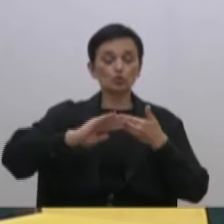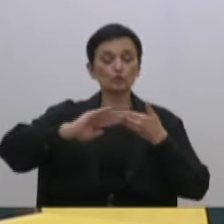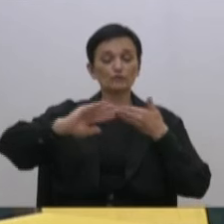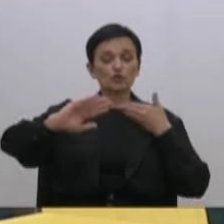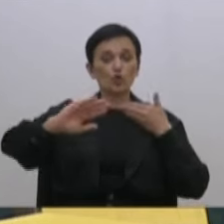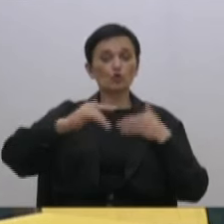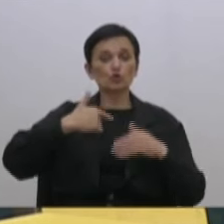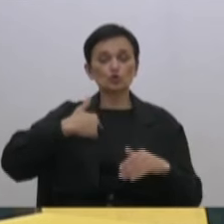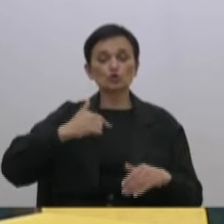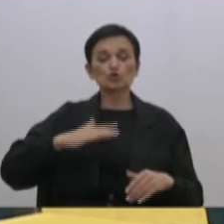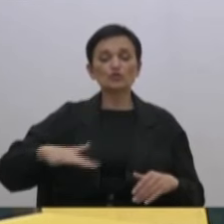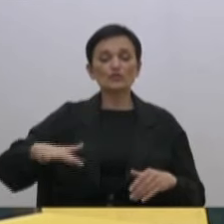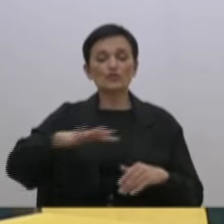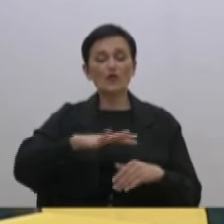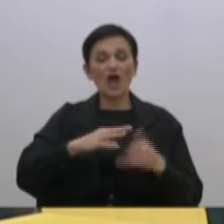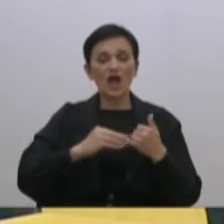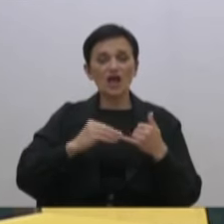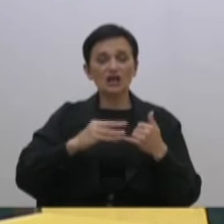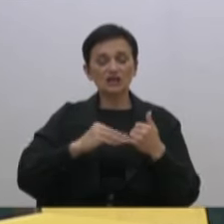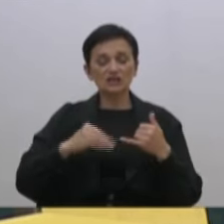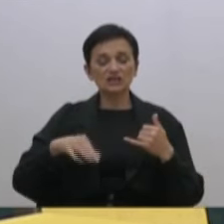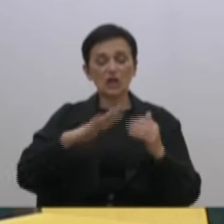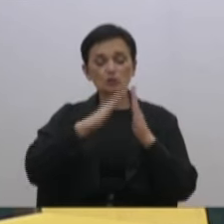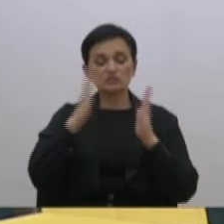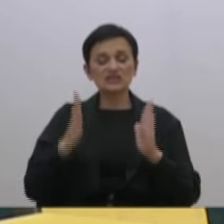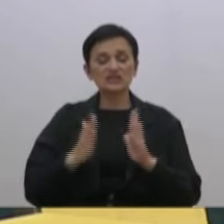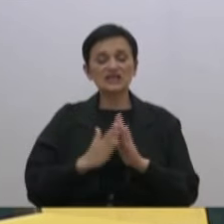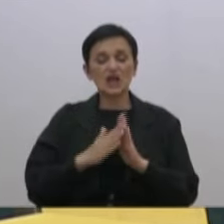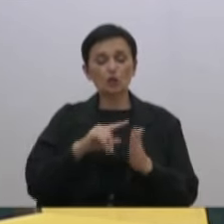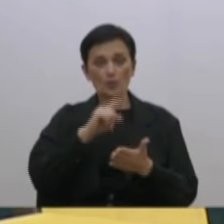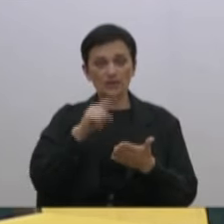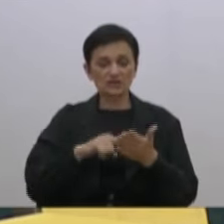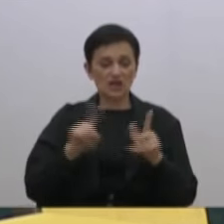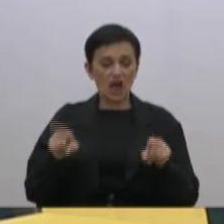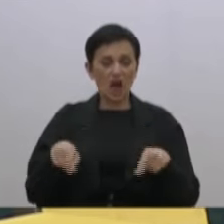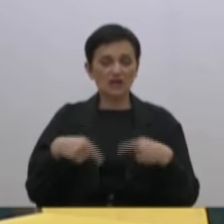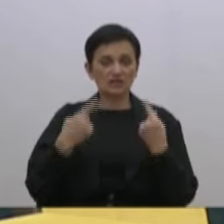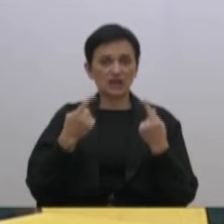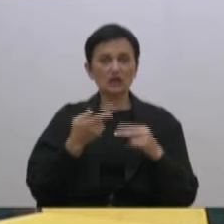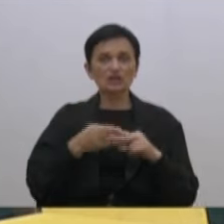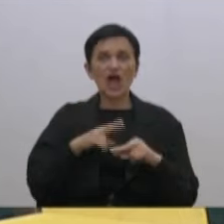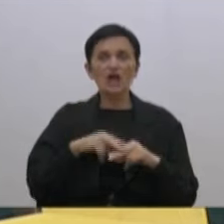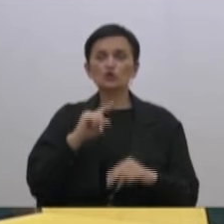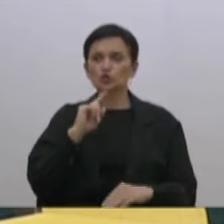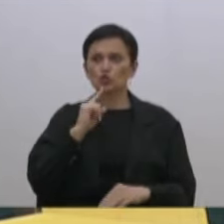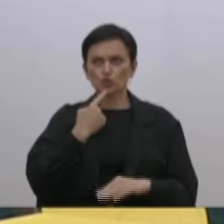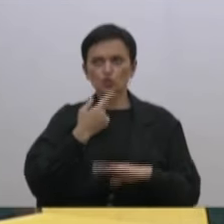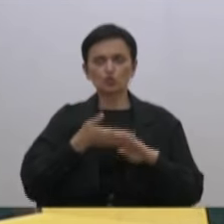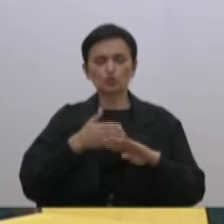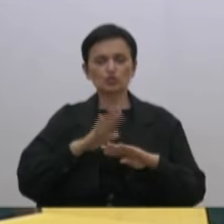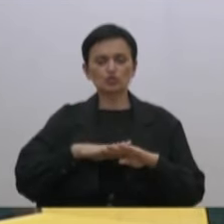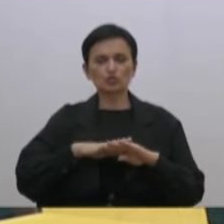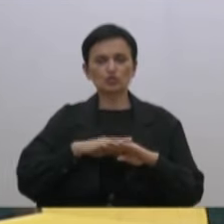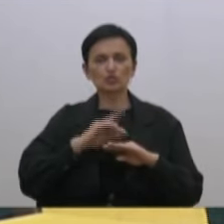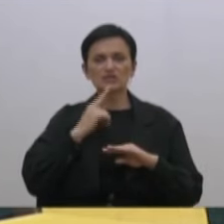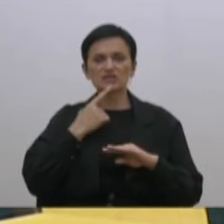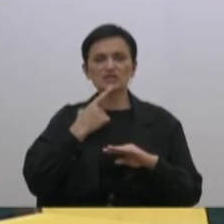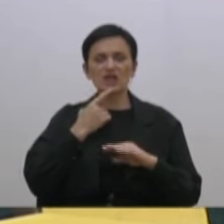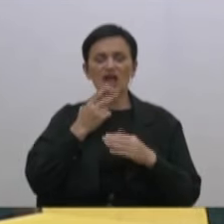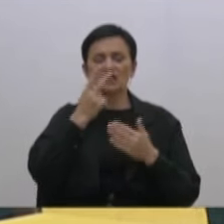ქვეყნის ტერიტორიული მთლიანობის აღდგენის საკითხს, აი ეს არის ყველაზე, ასე ვთქვათ, რთული და ძნელად